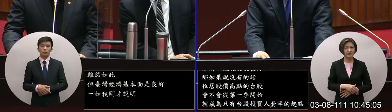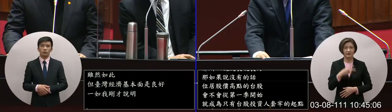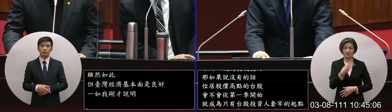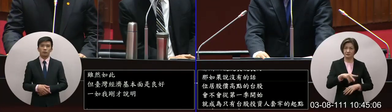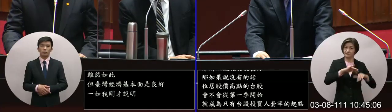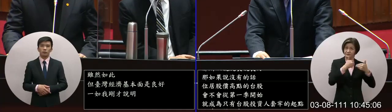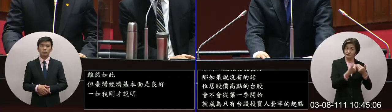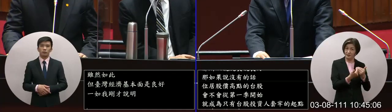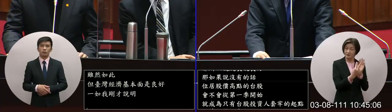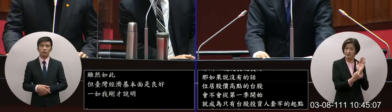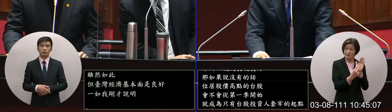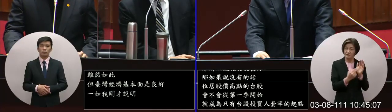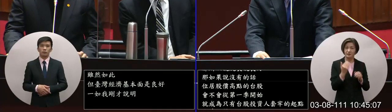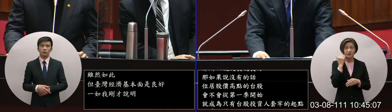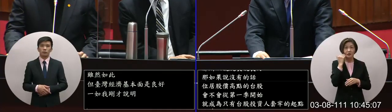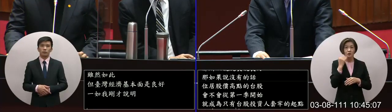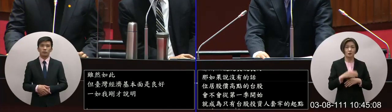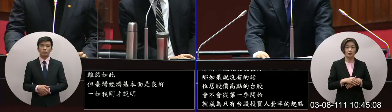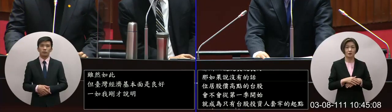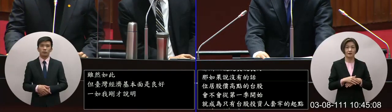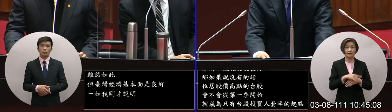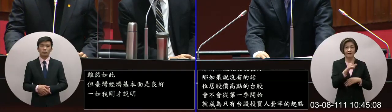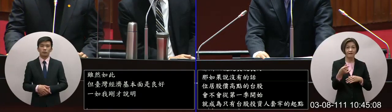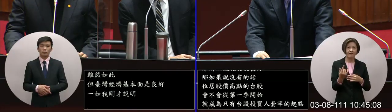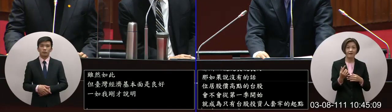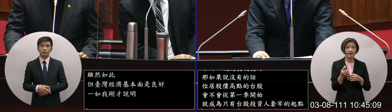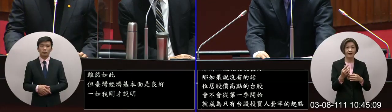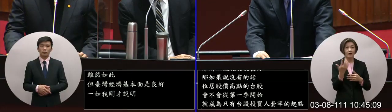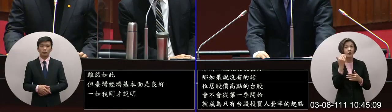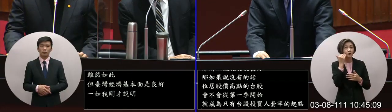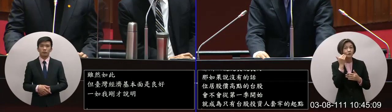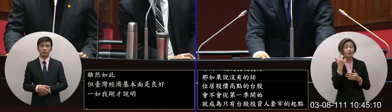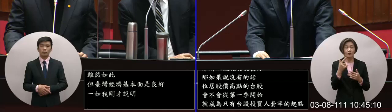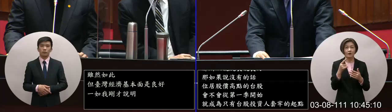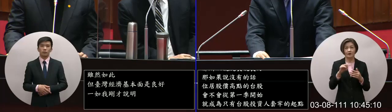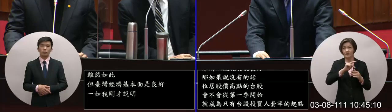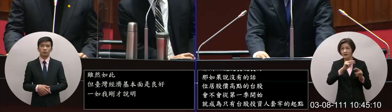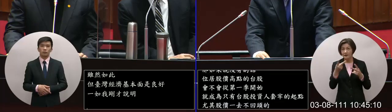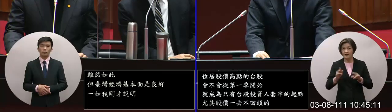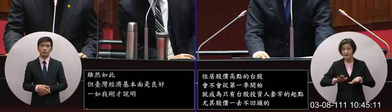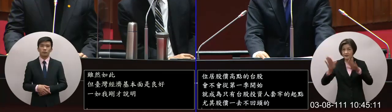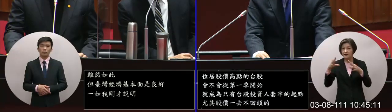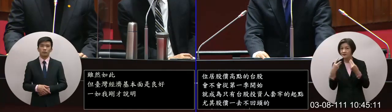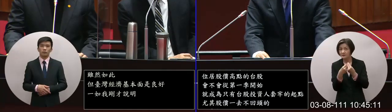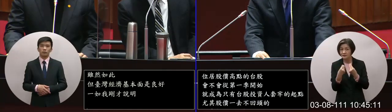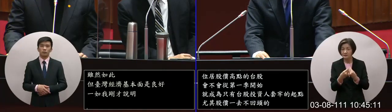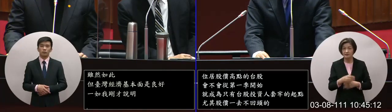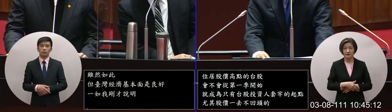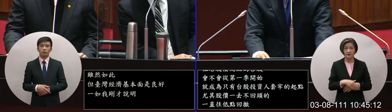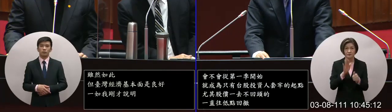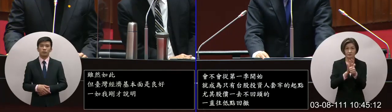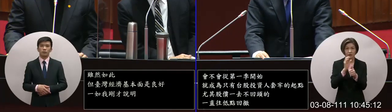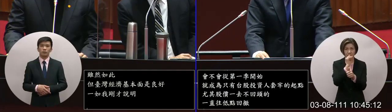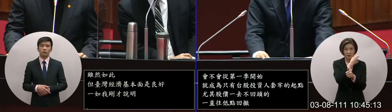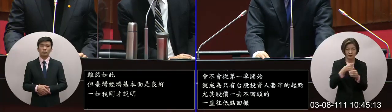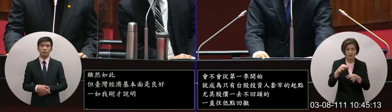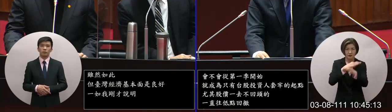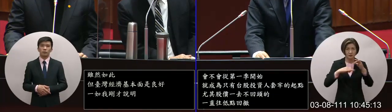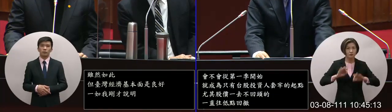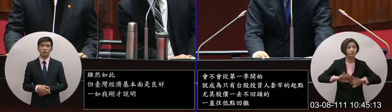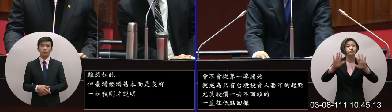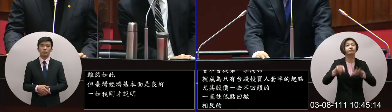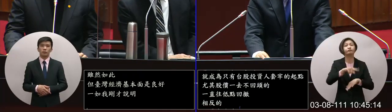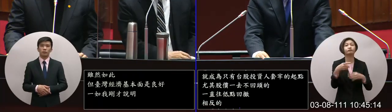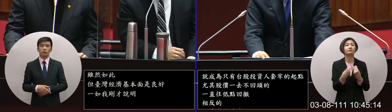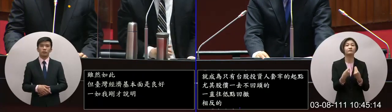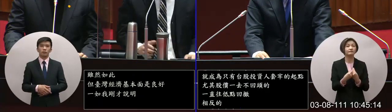的，如果有条件，你认为应该可以往哪些方面来创造我们国内的经济成长优